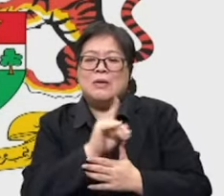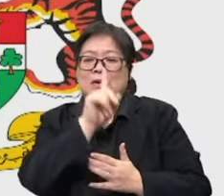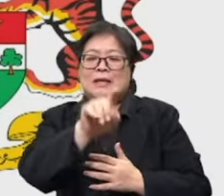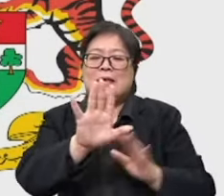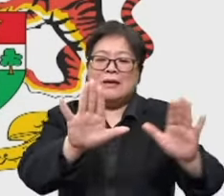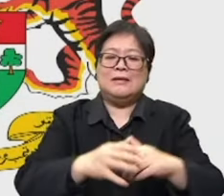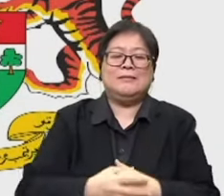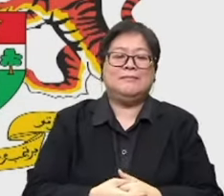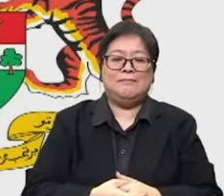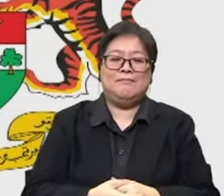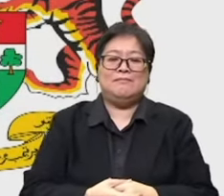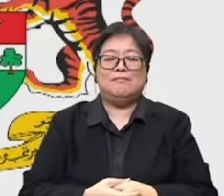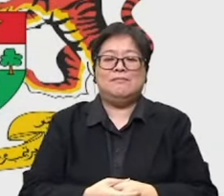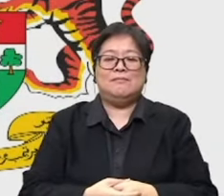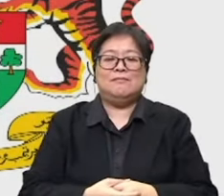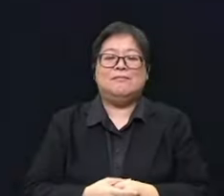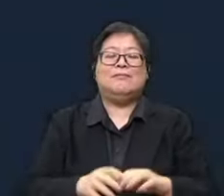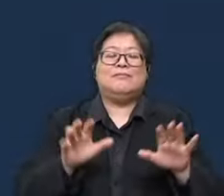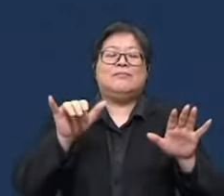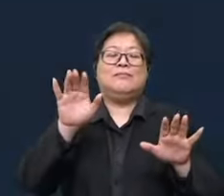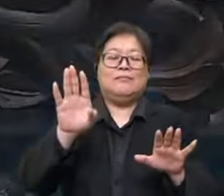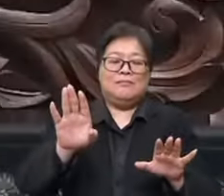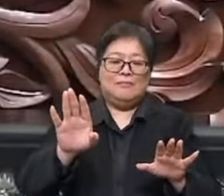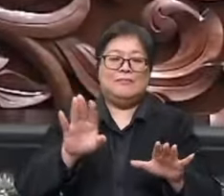kasih. Yang berhormat,